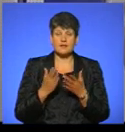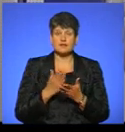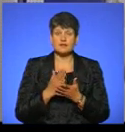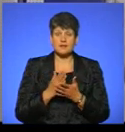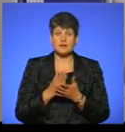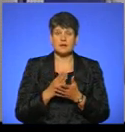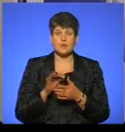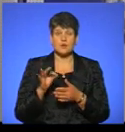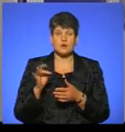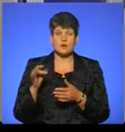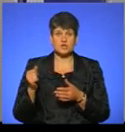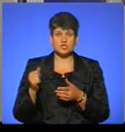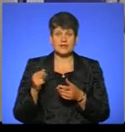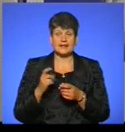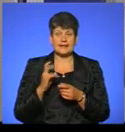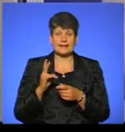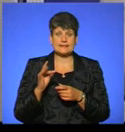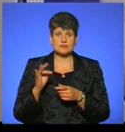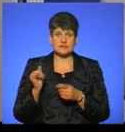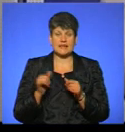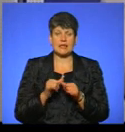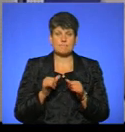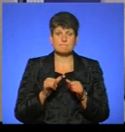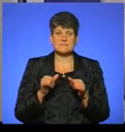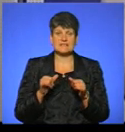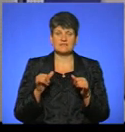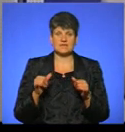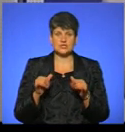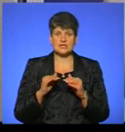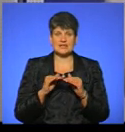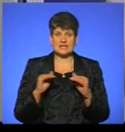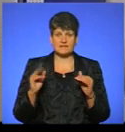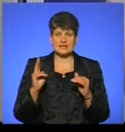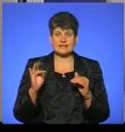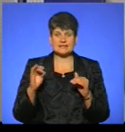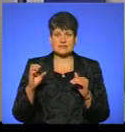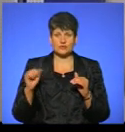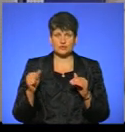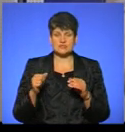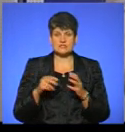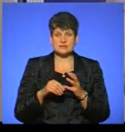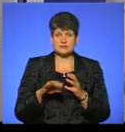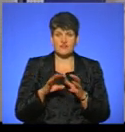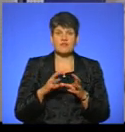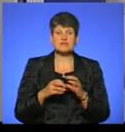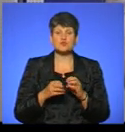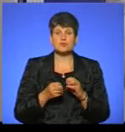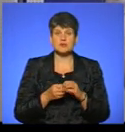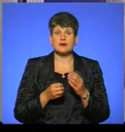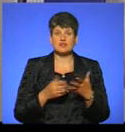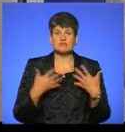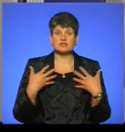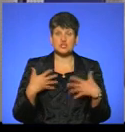органічна кислота, яка підвищує рівень кислотності ґрунту, і в результаті